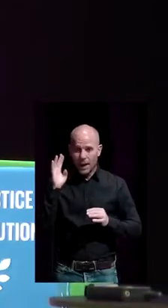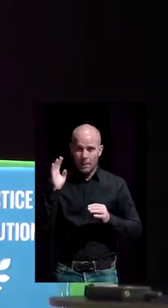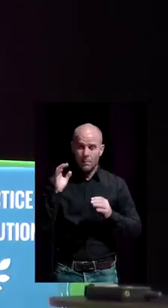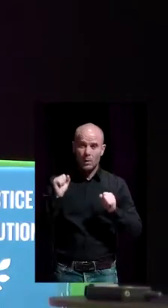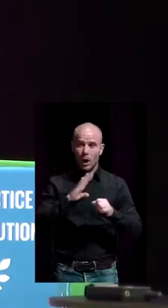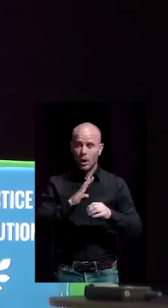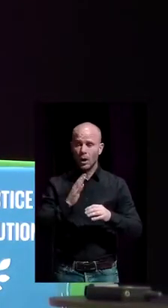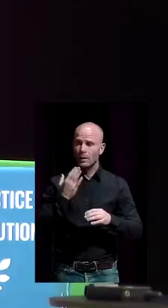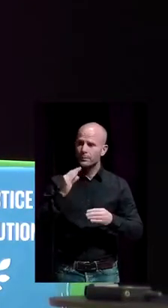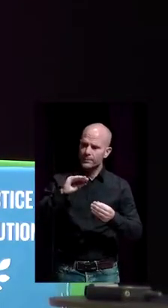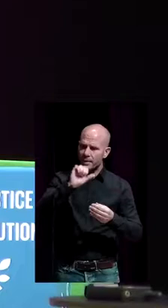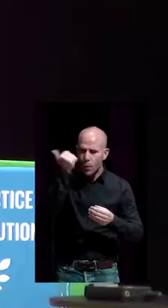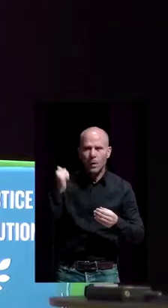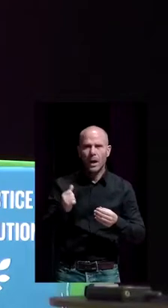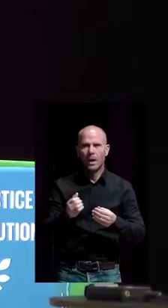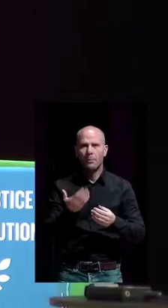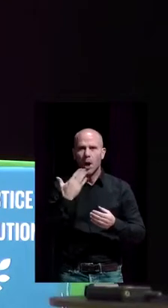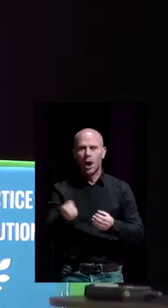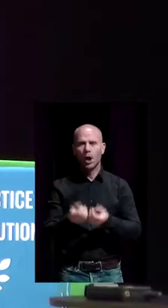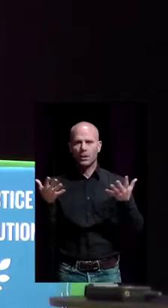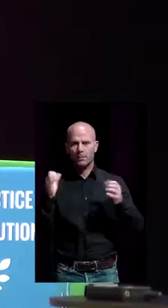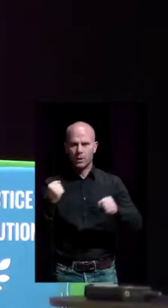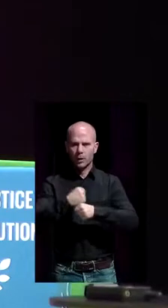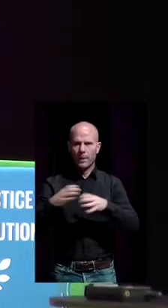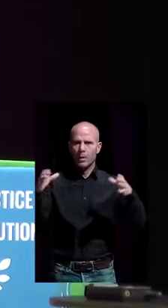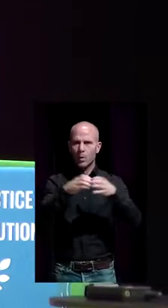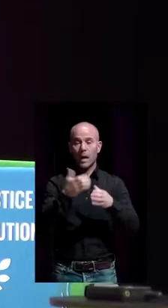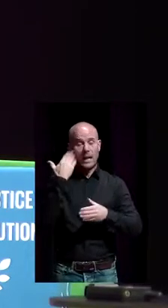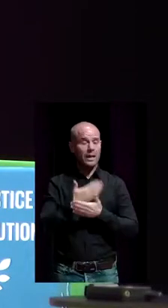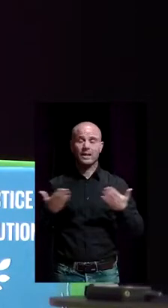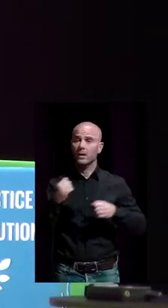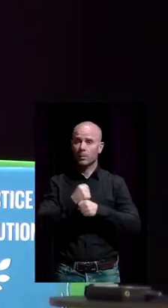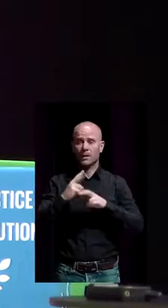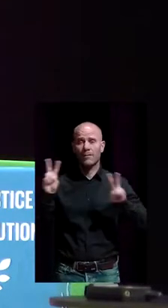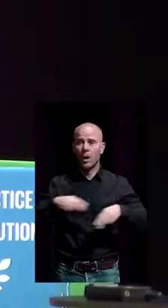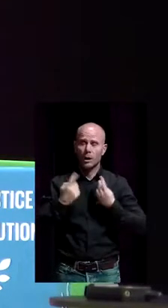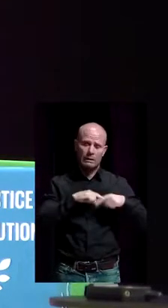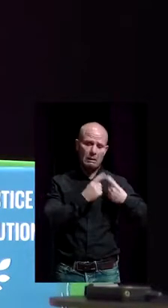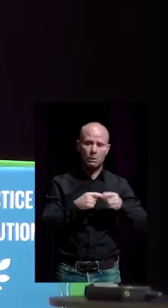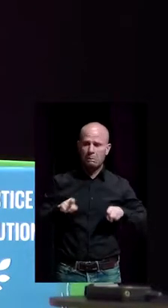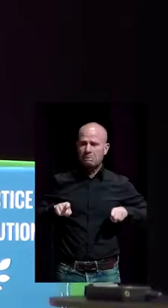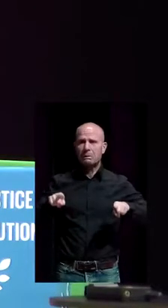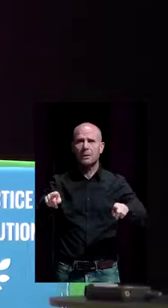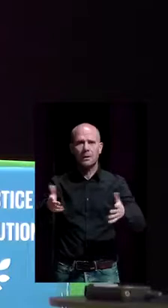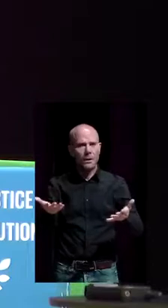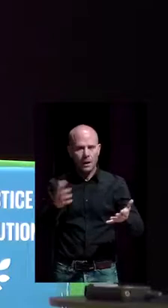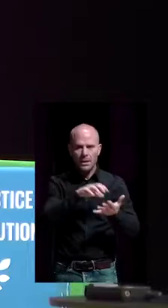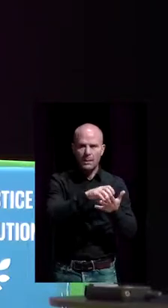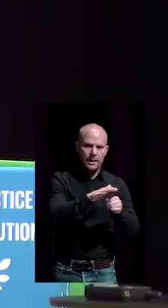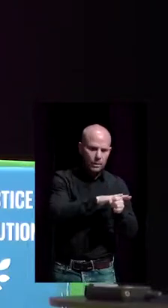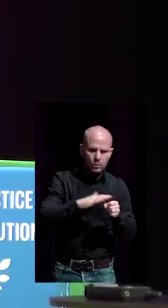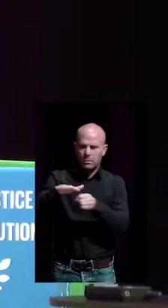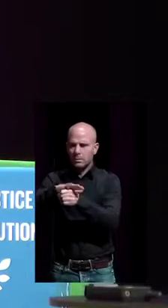skapa tillsammans. Vi får inte längre agera utifrån de traditionella samhällssektorerna och de